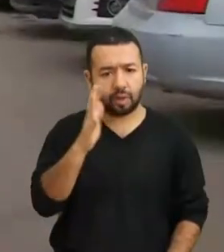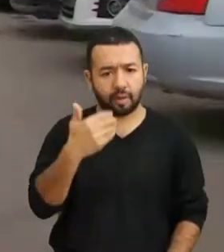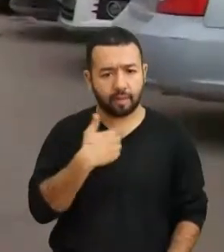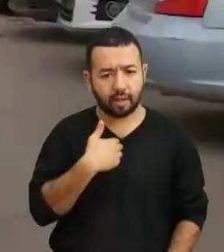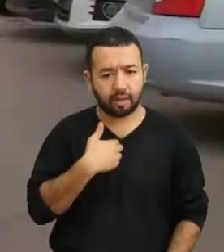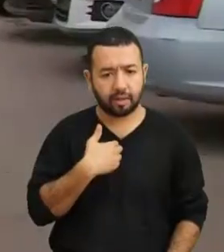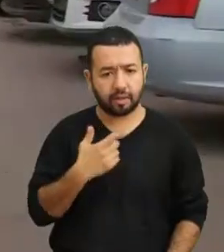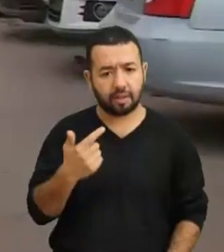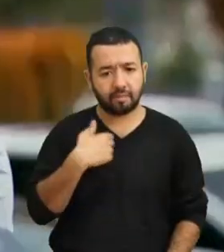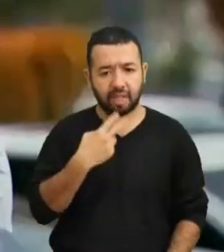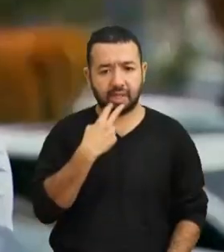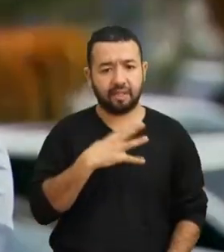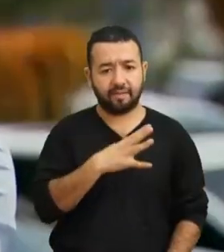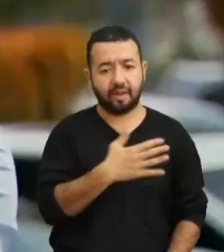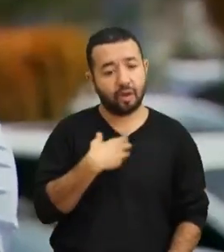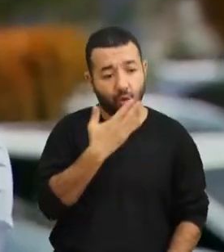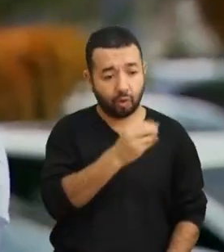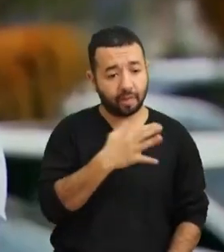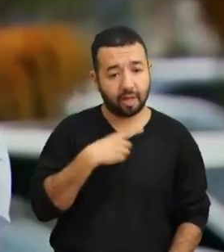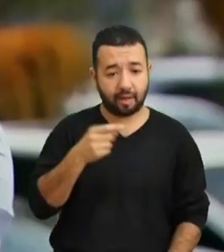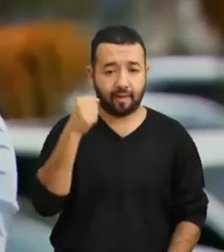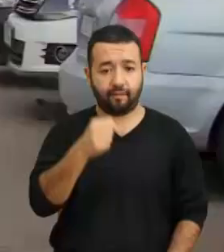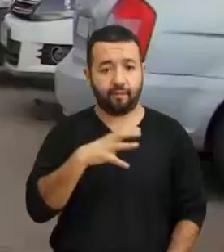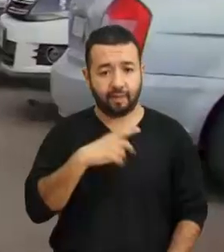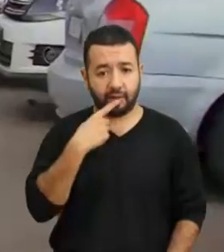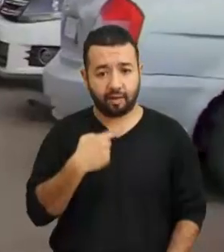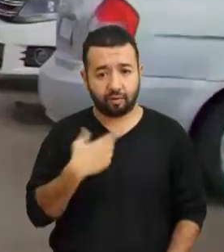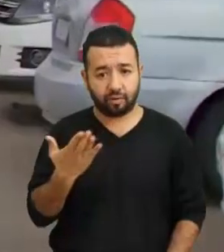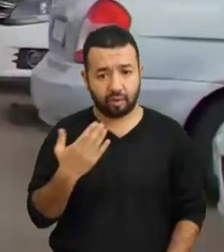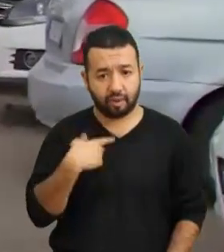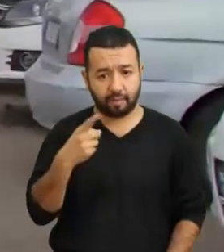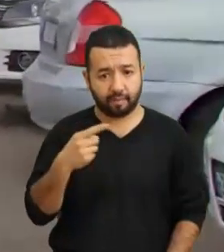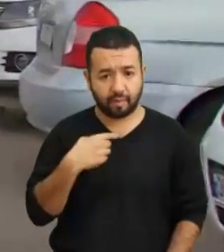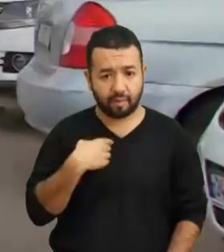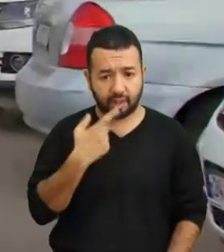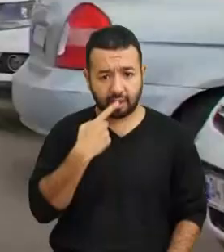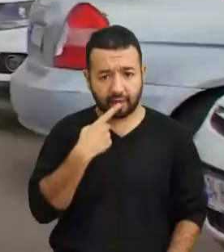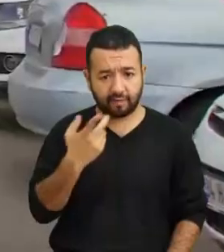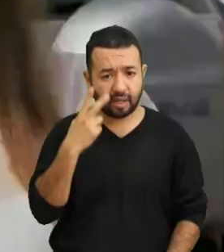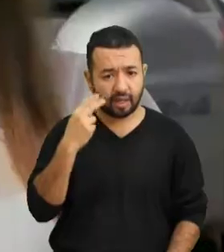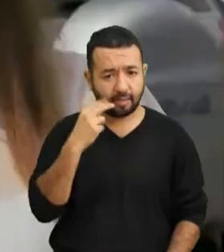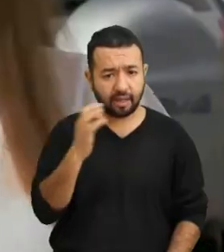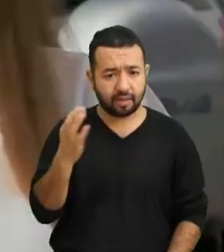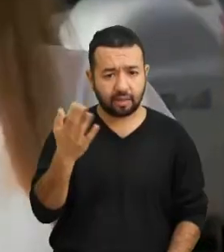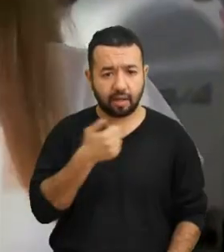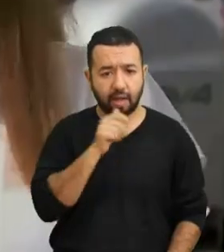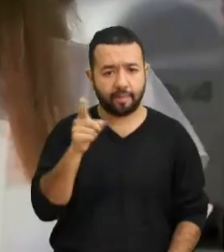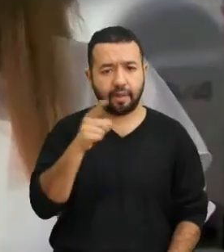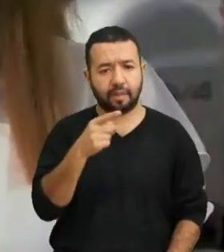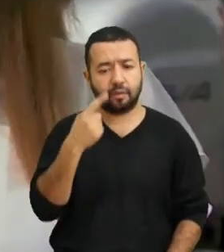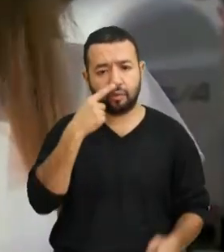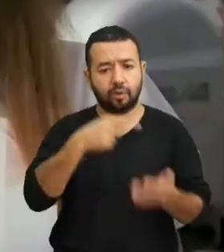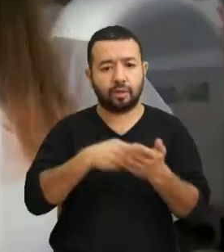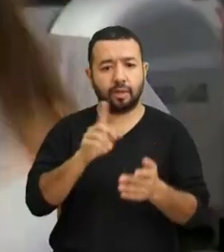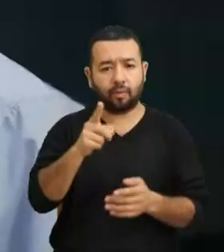bir de diyor ki hanımıma dua et yoksa ben sana ne yapacağını bilirim diye. Haddini bilirim gibilerinden laflar ediyor. Terbiyesiz. Abi hiç bulaşma istersen